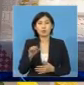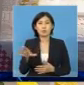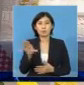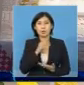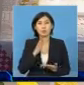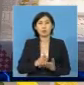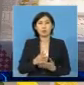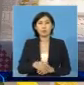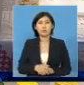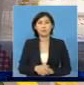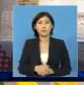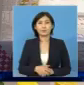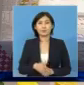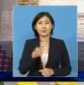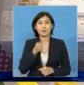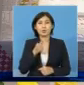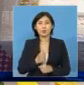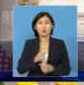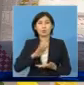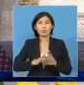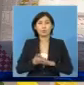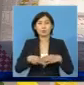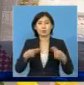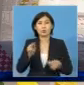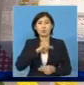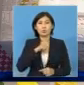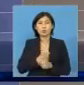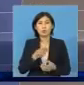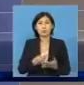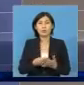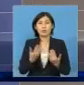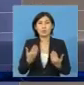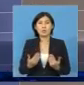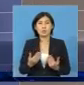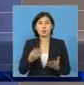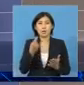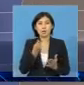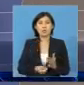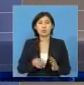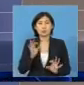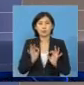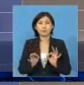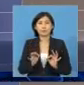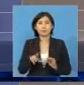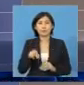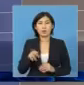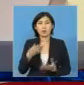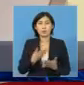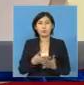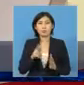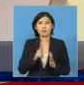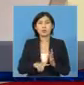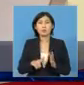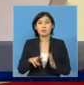бізге. Строго меморандум жұмыс істейміз біз дейтін. Бағалар бізде енді нормальные. Парацетамол мысалы